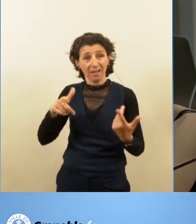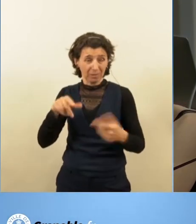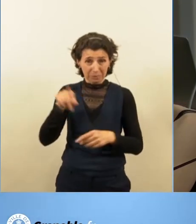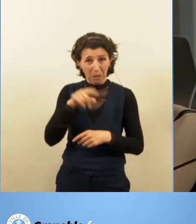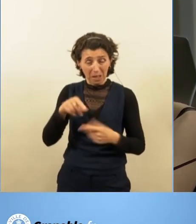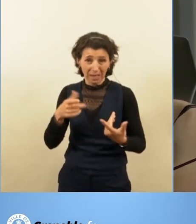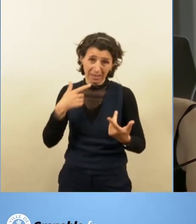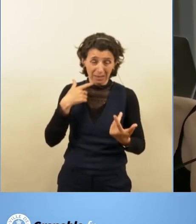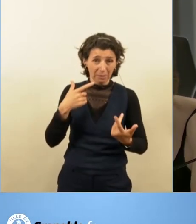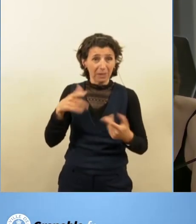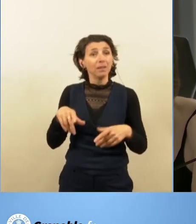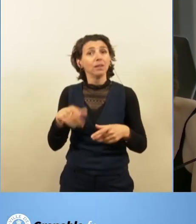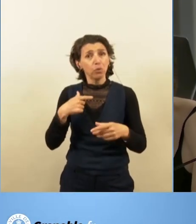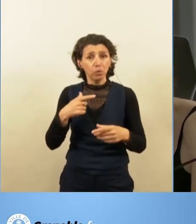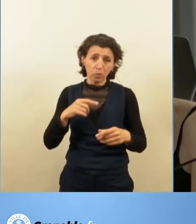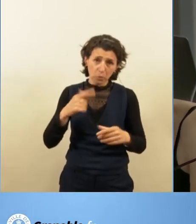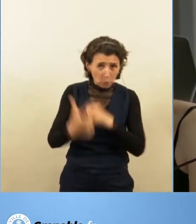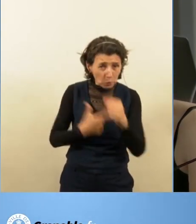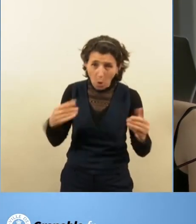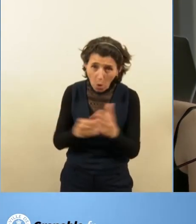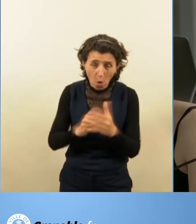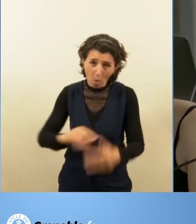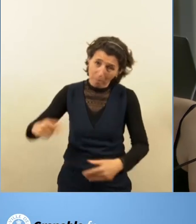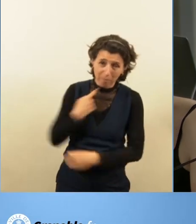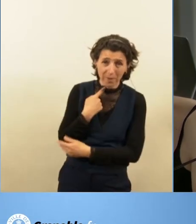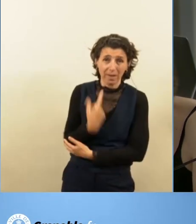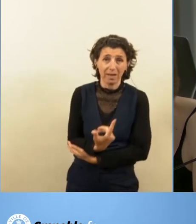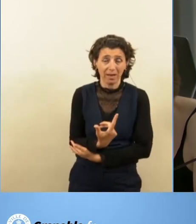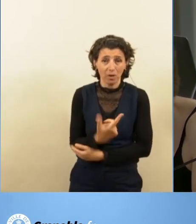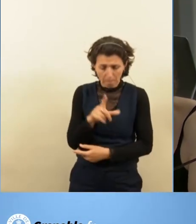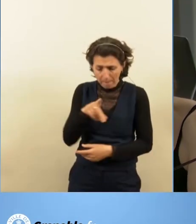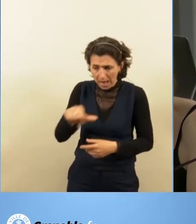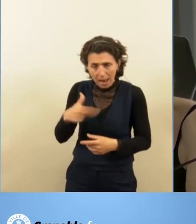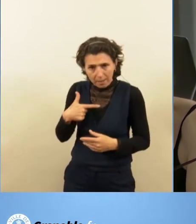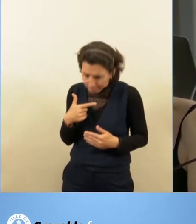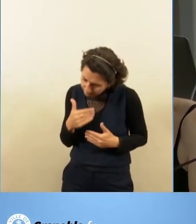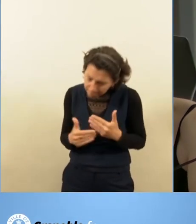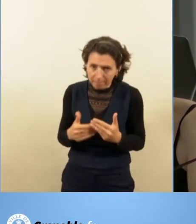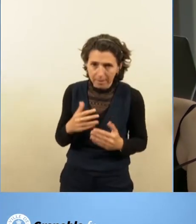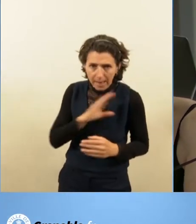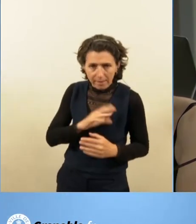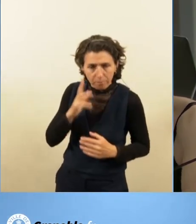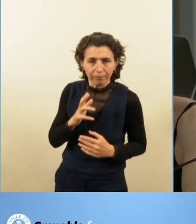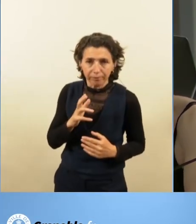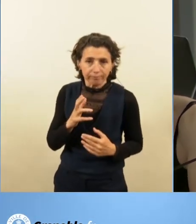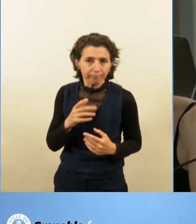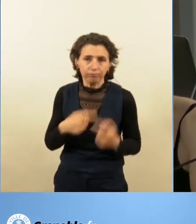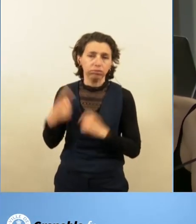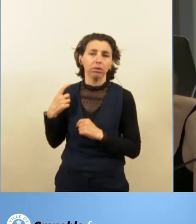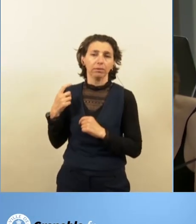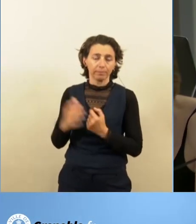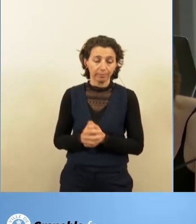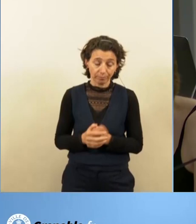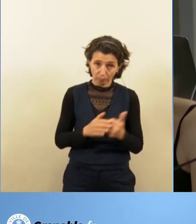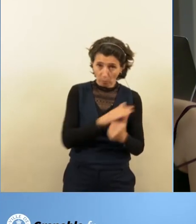au lieu de commencer à avancer avec ce PPA deuxième exemple de paradoxe vous